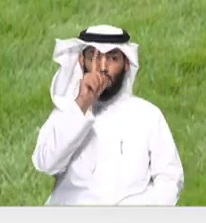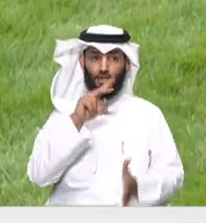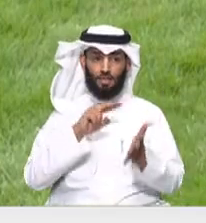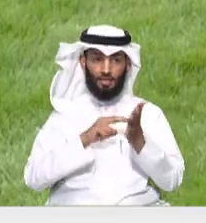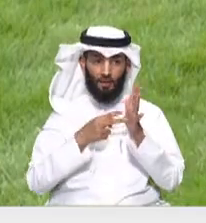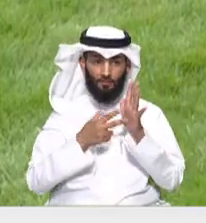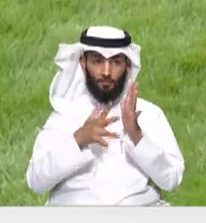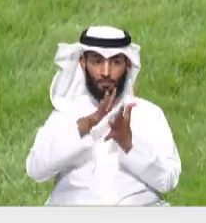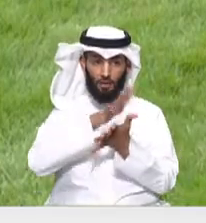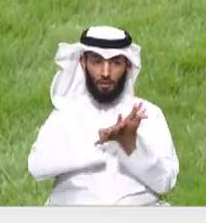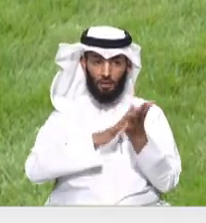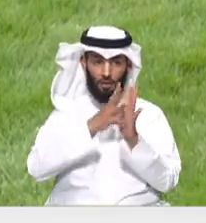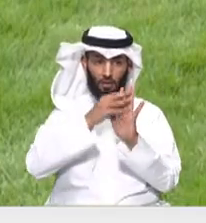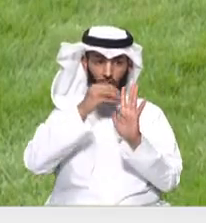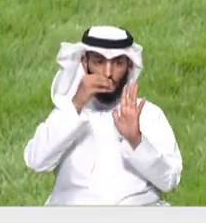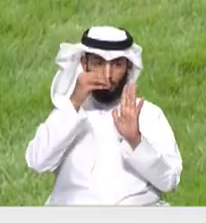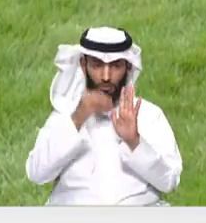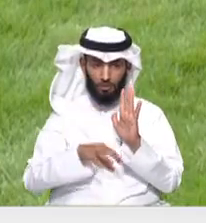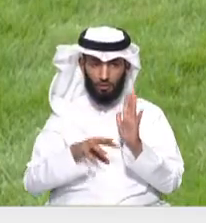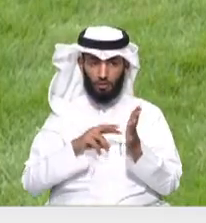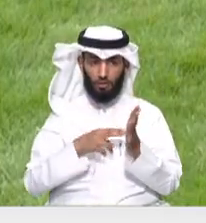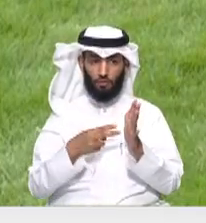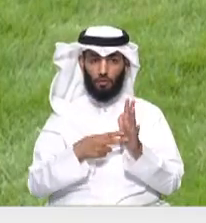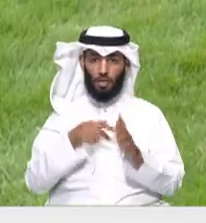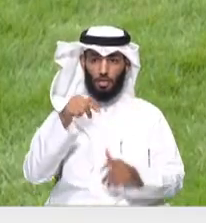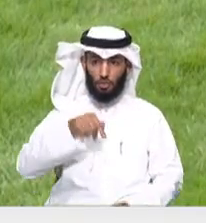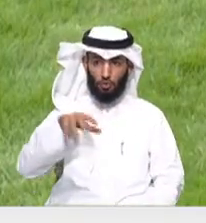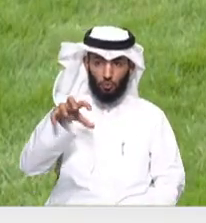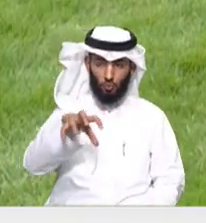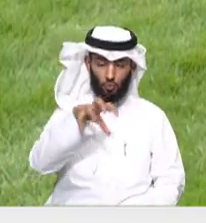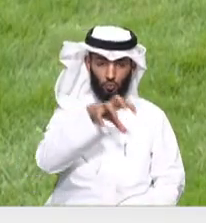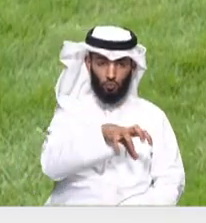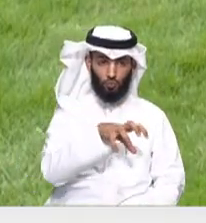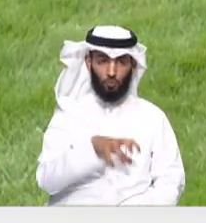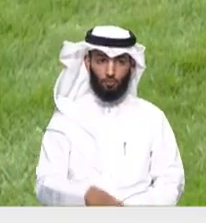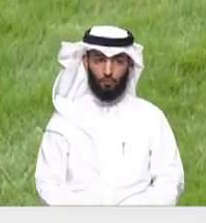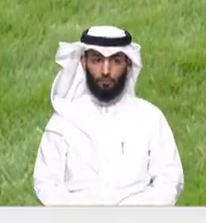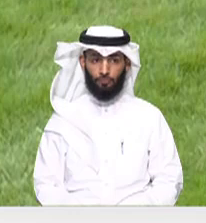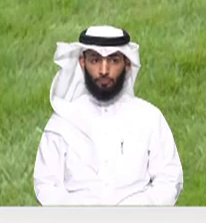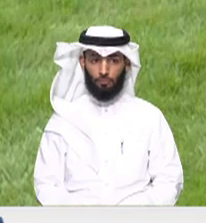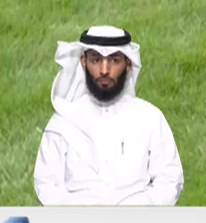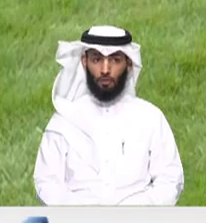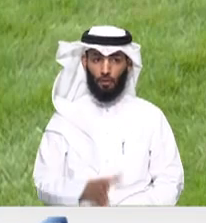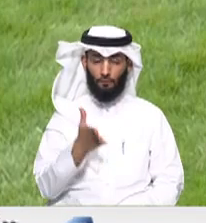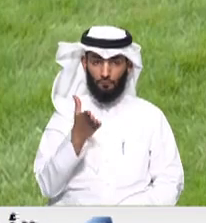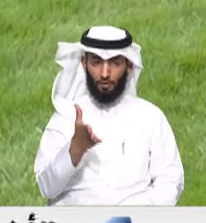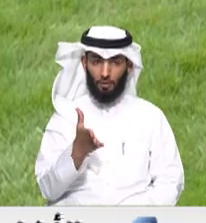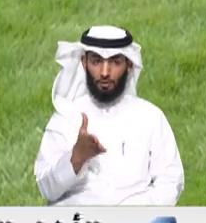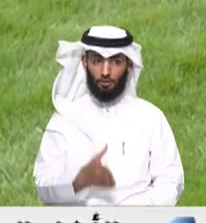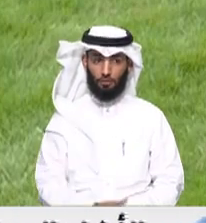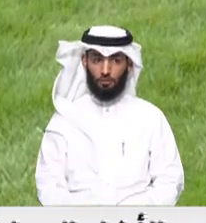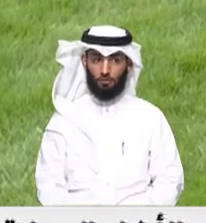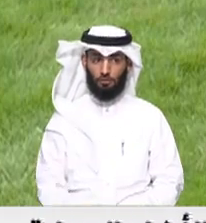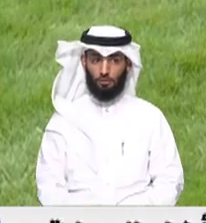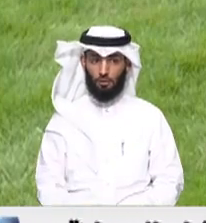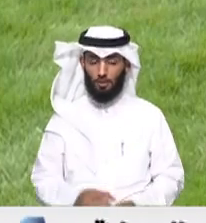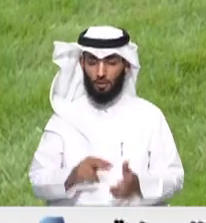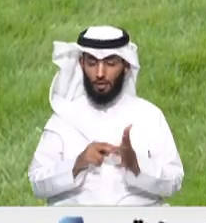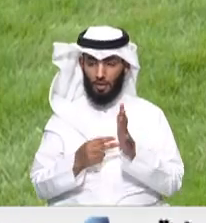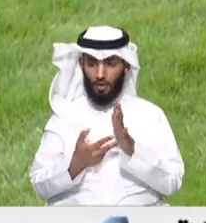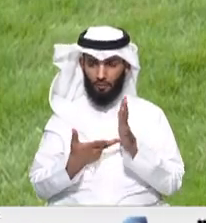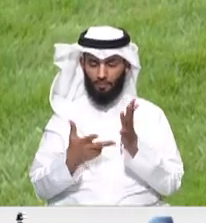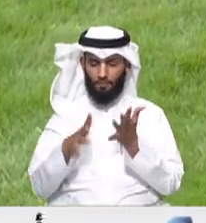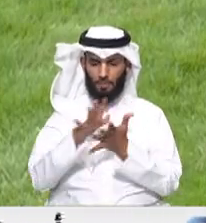فبطبيعة الحال وجود كل هذه الدول في ذات المكان تمنح فرصة للتفاهمات وللخروج بشكل.